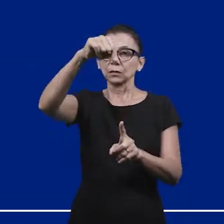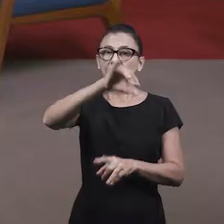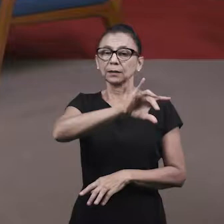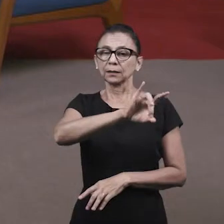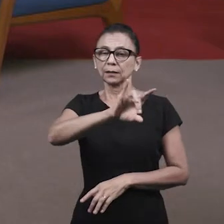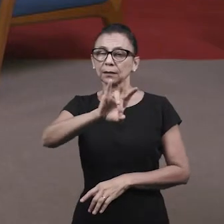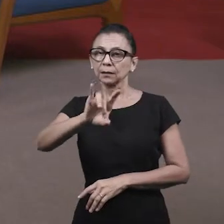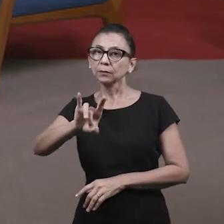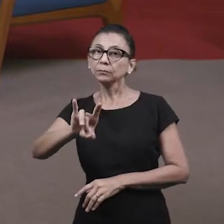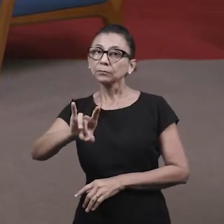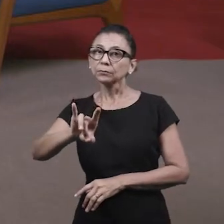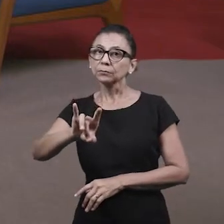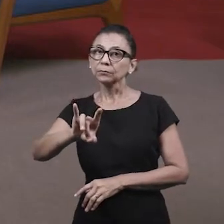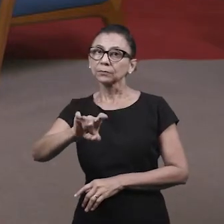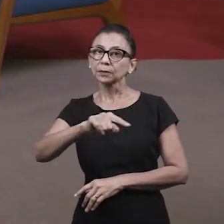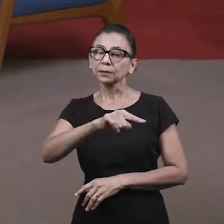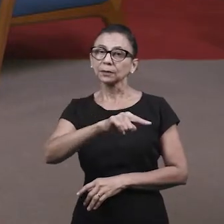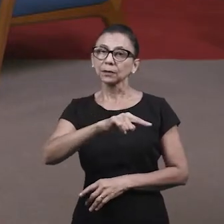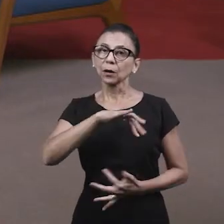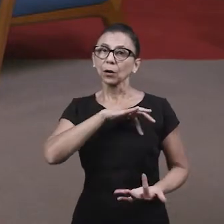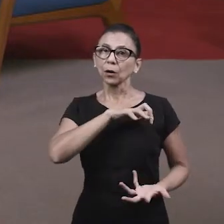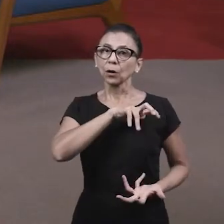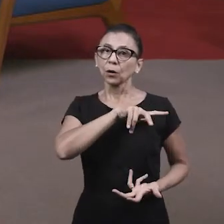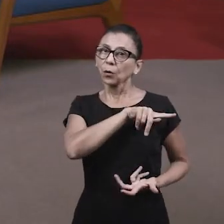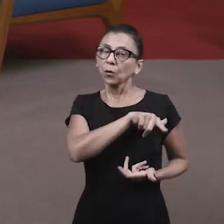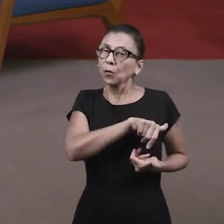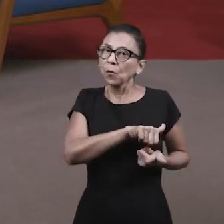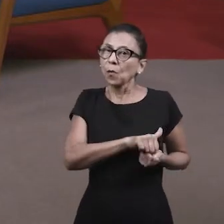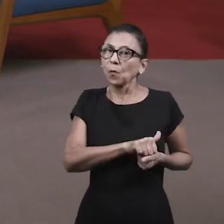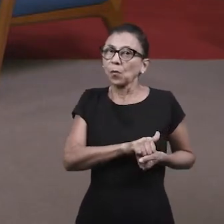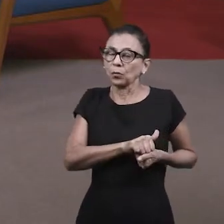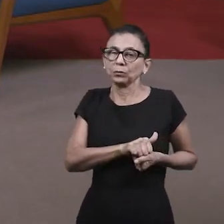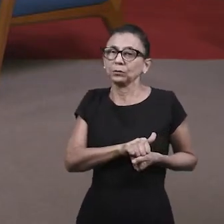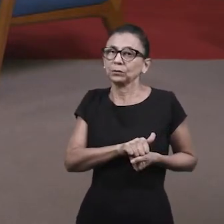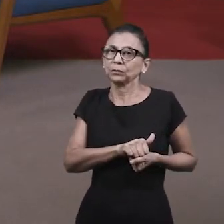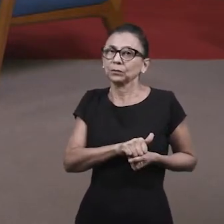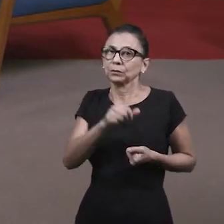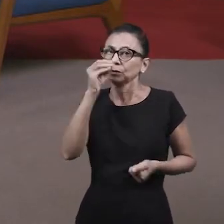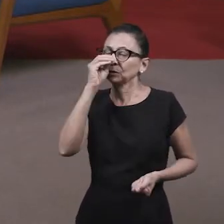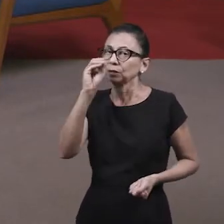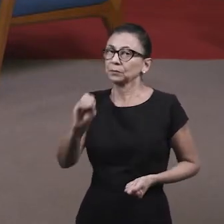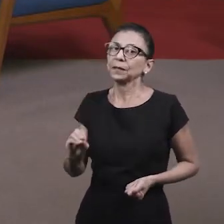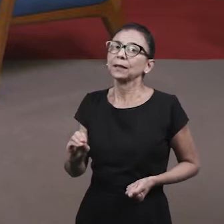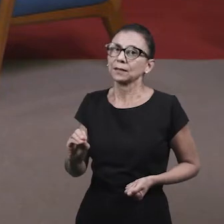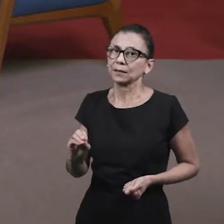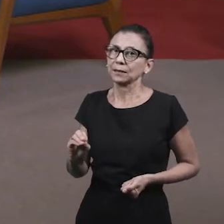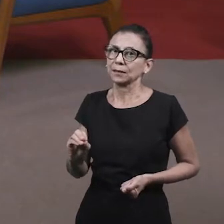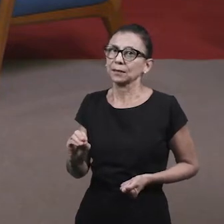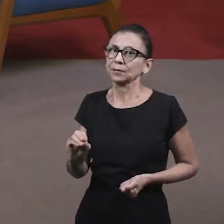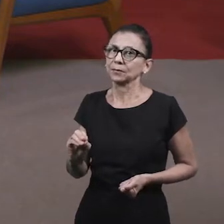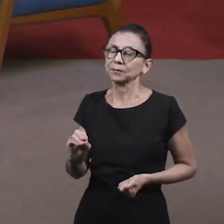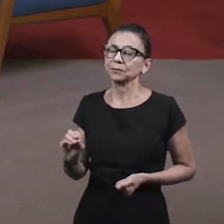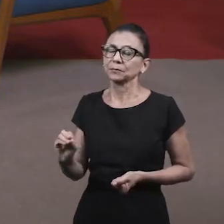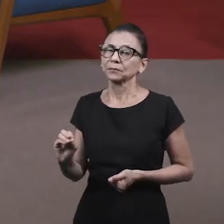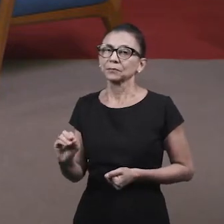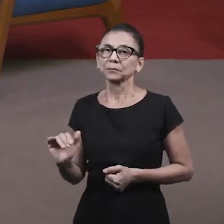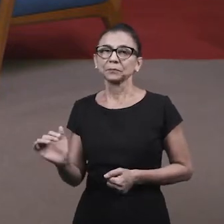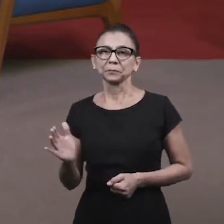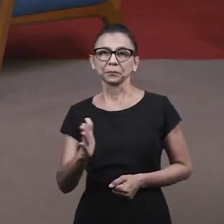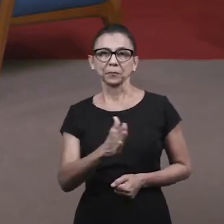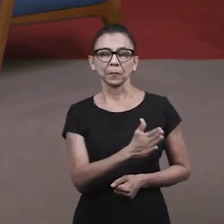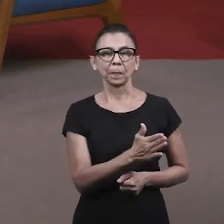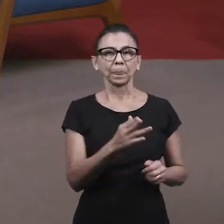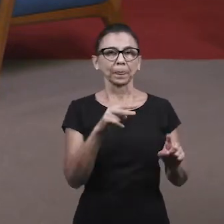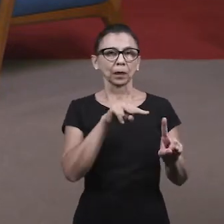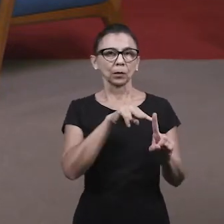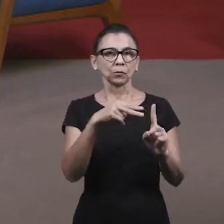ai choisi du monde. C'est pour cela que le monde vous abomine. Cette expression de la parole de Dieu, elle est très